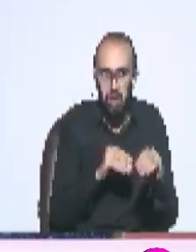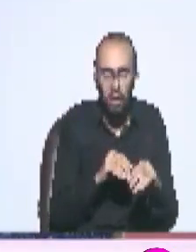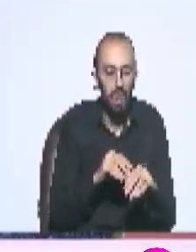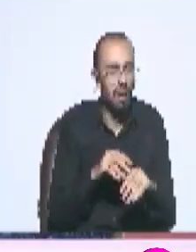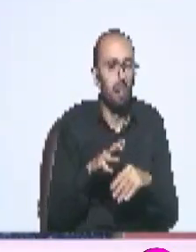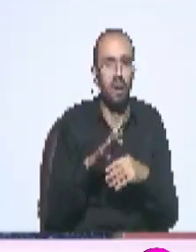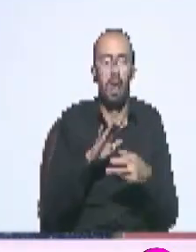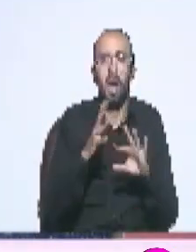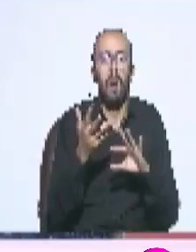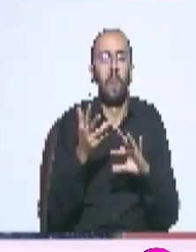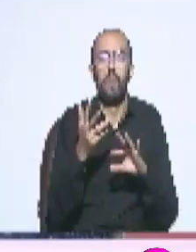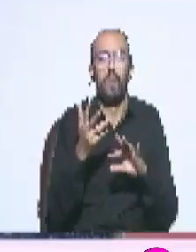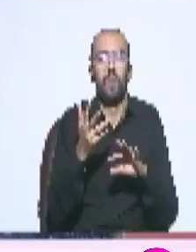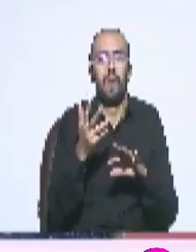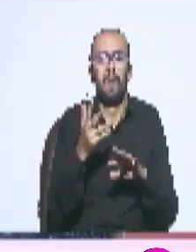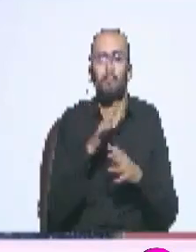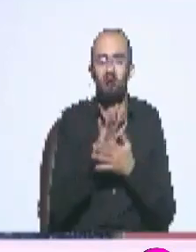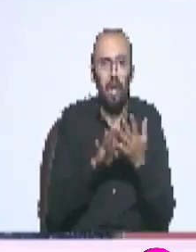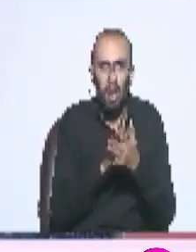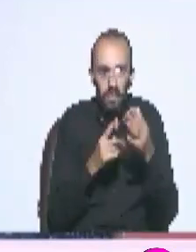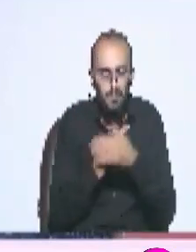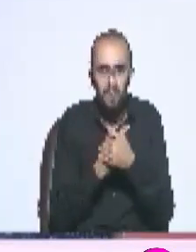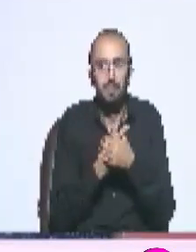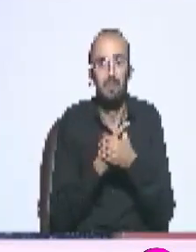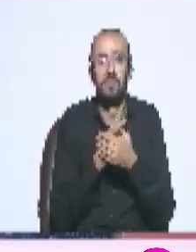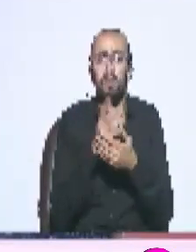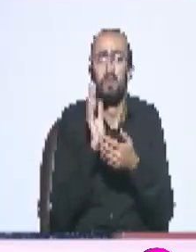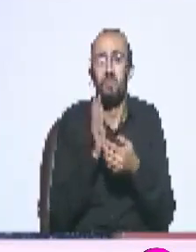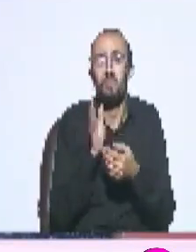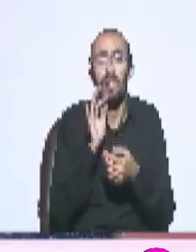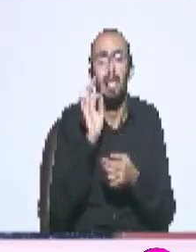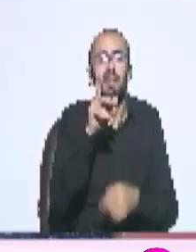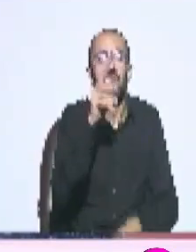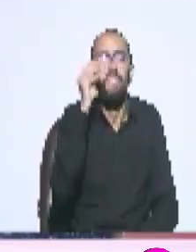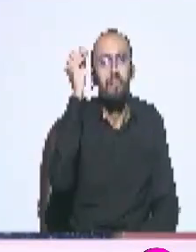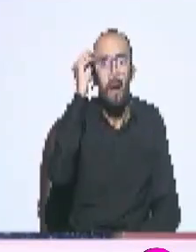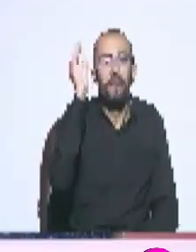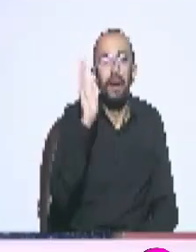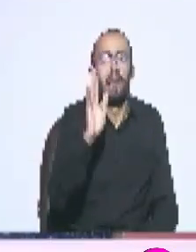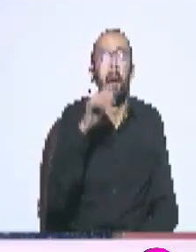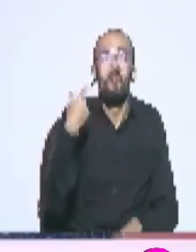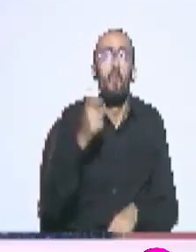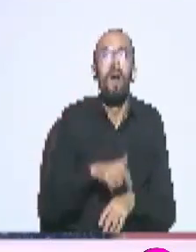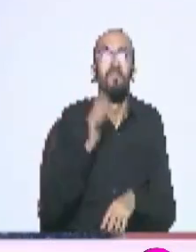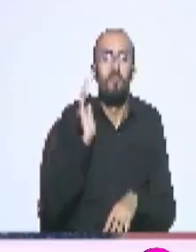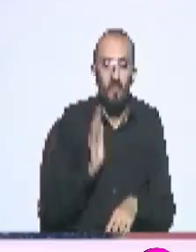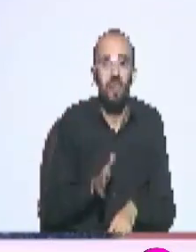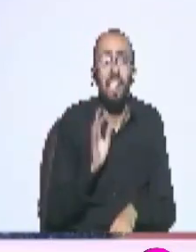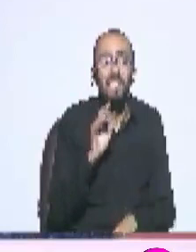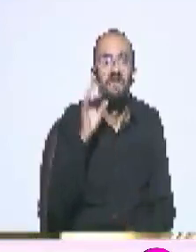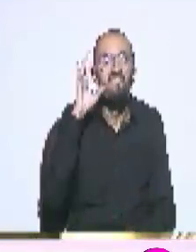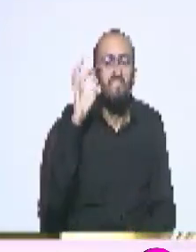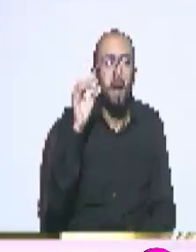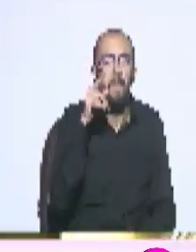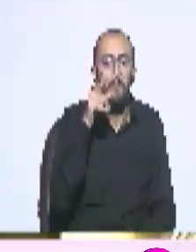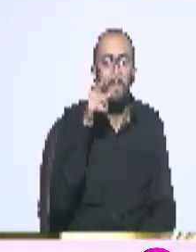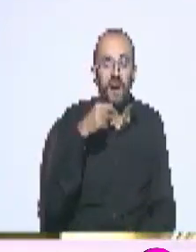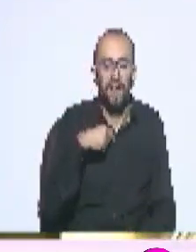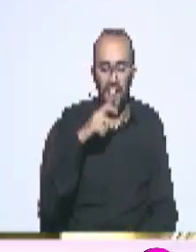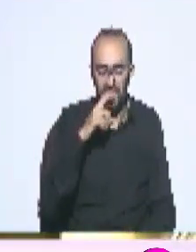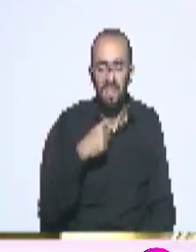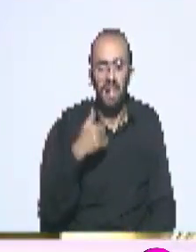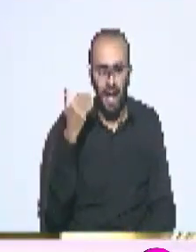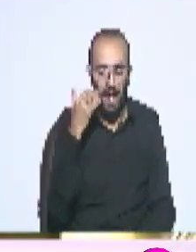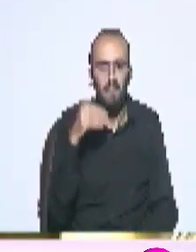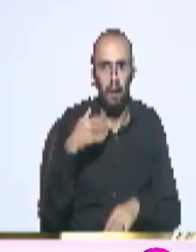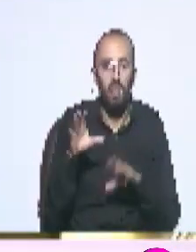والحماس اللي انا بدات بيه وابقى عامل حسابي ان الوقت دوت هيحصل كل ده بنسميه الوعي ببقى عارف نفسي